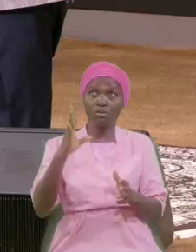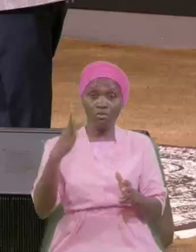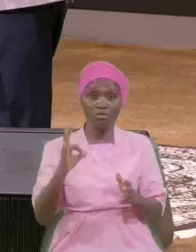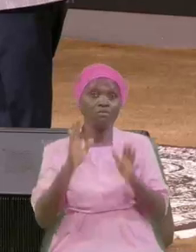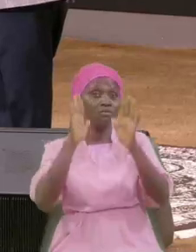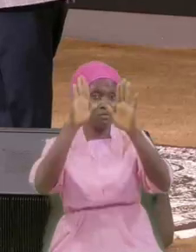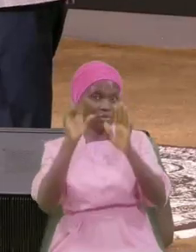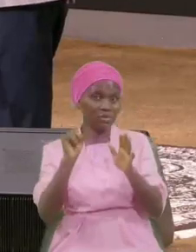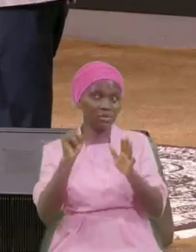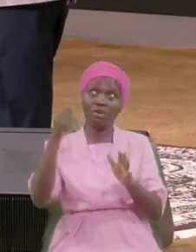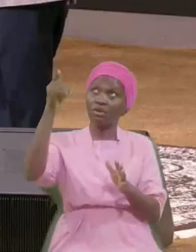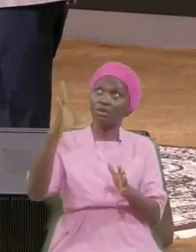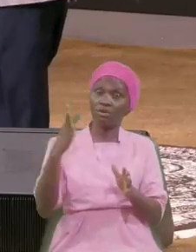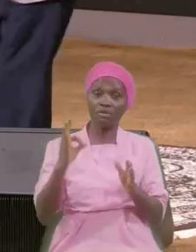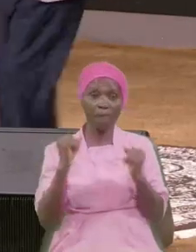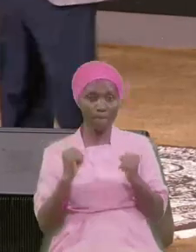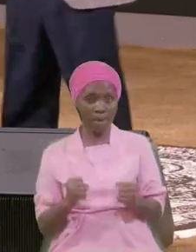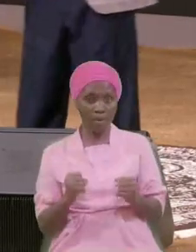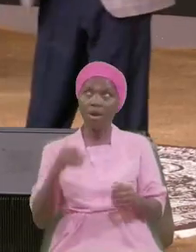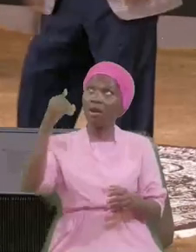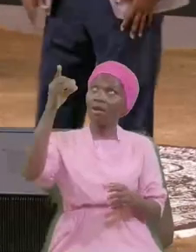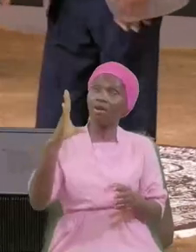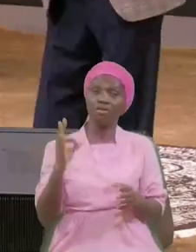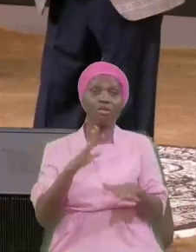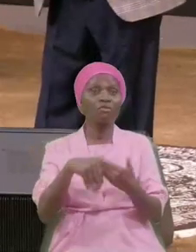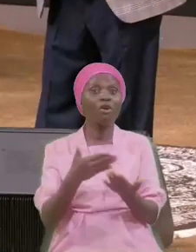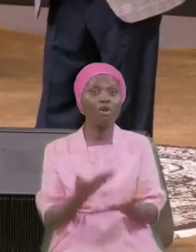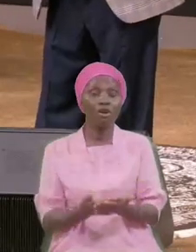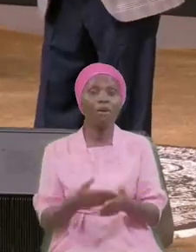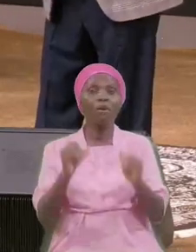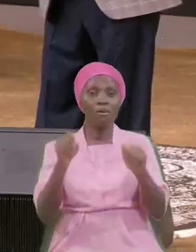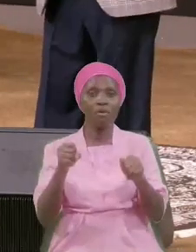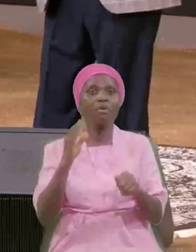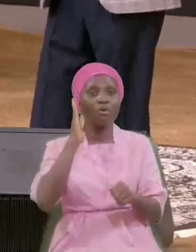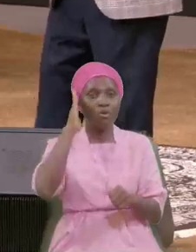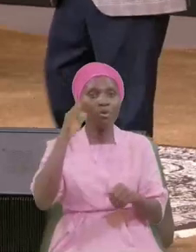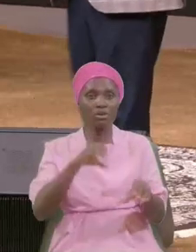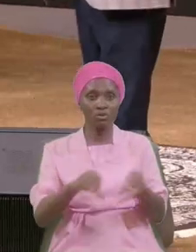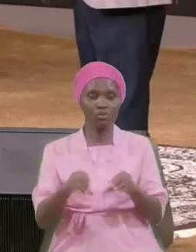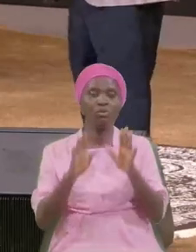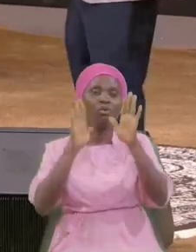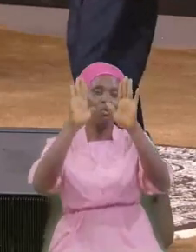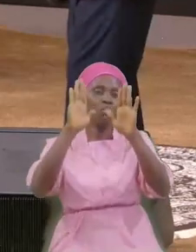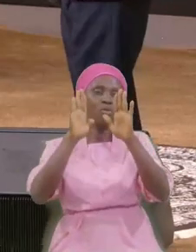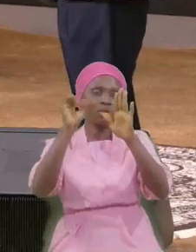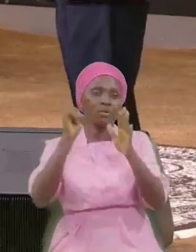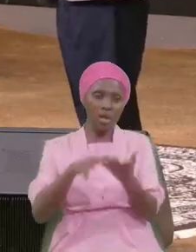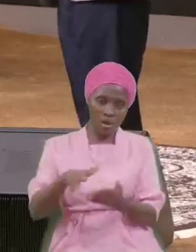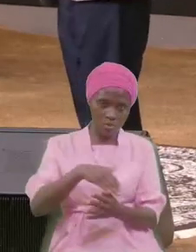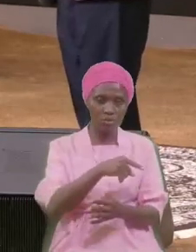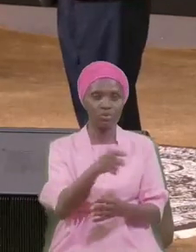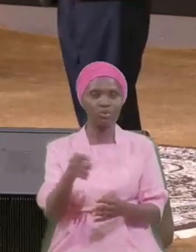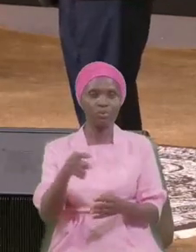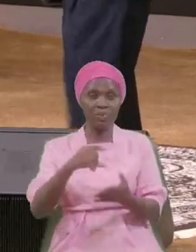prodiges, le Dieu de puissance, le Dieu de toute possibilité, fera des prodiges au milieu de